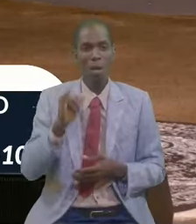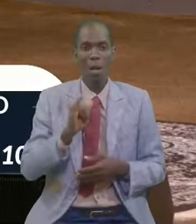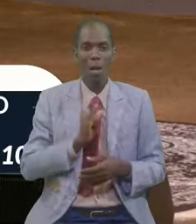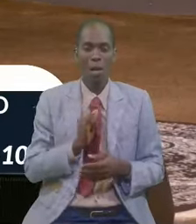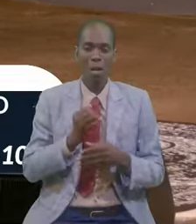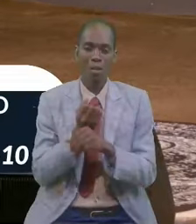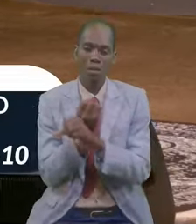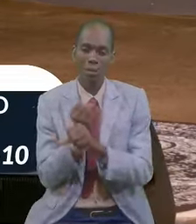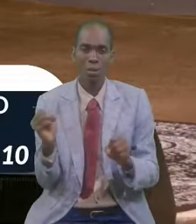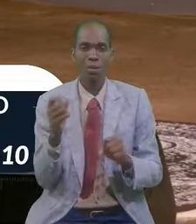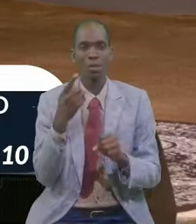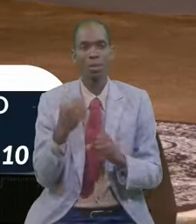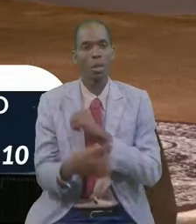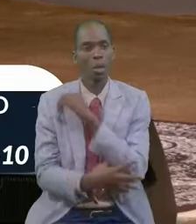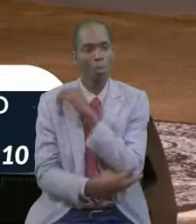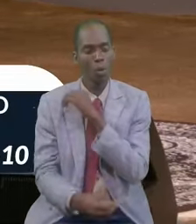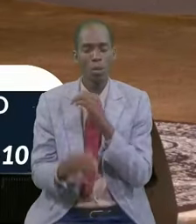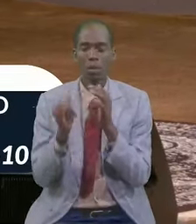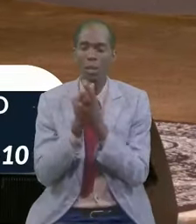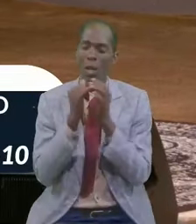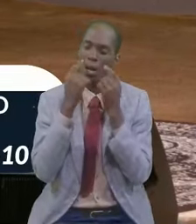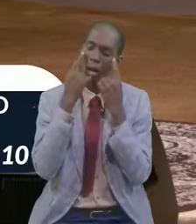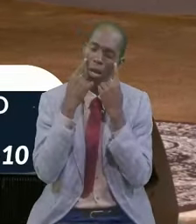29, 12.